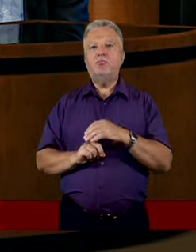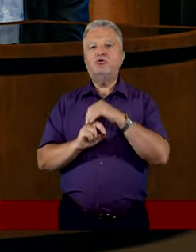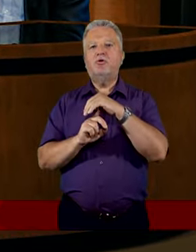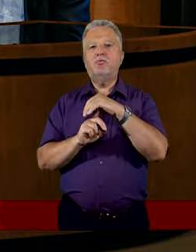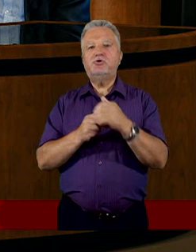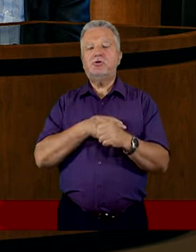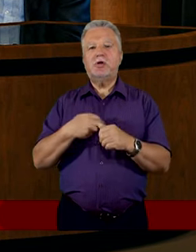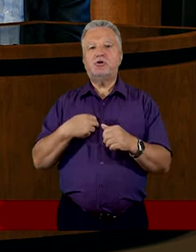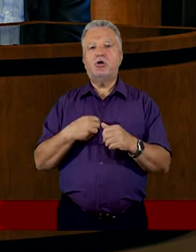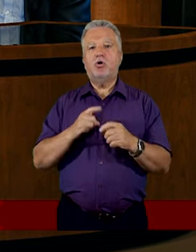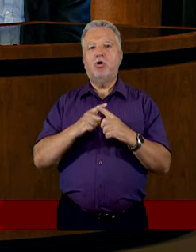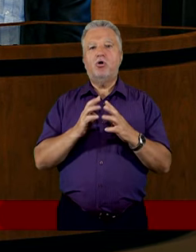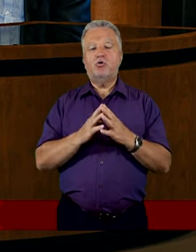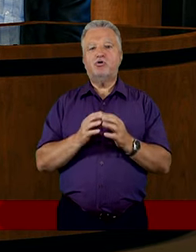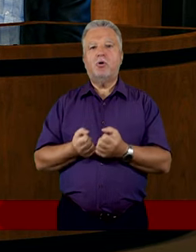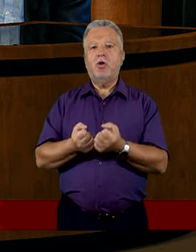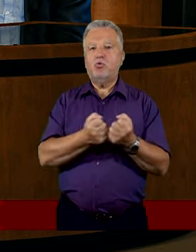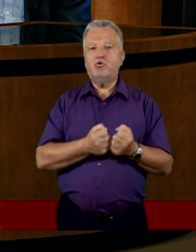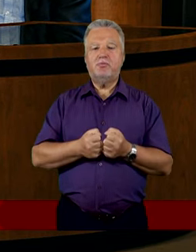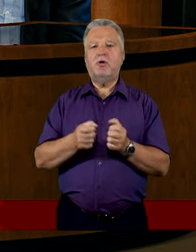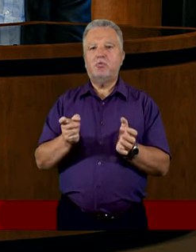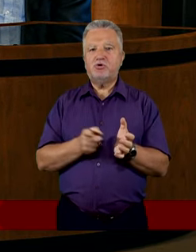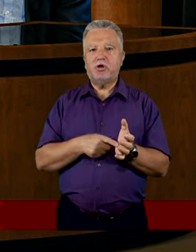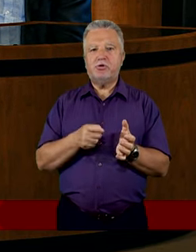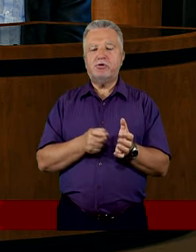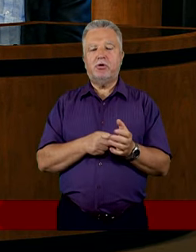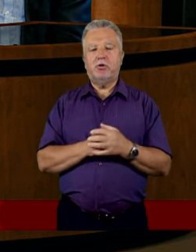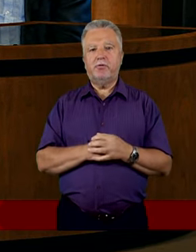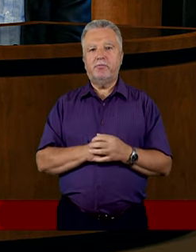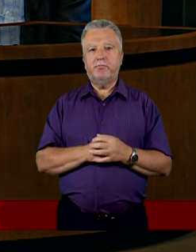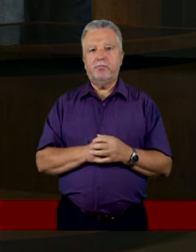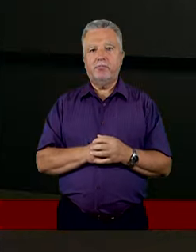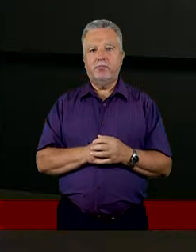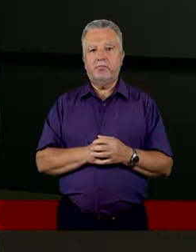przywódcy naszego Kościoła ostatnio posługują się dość często.